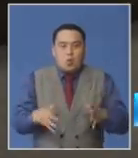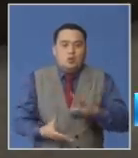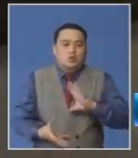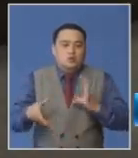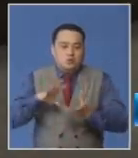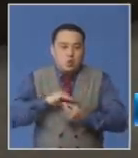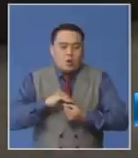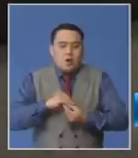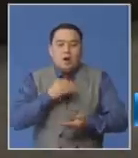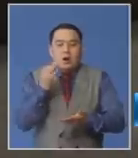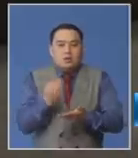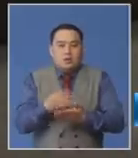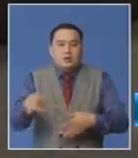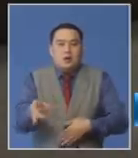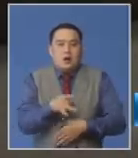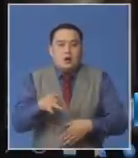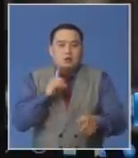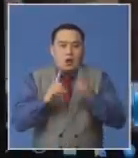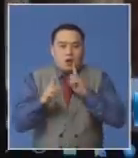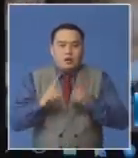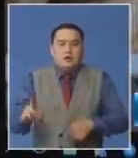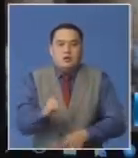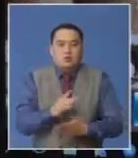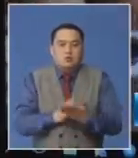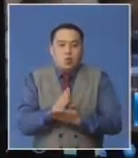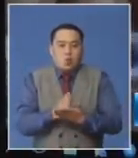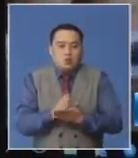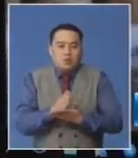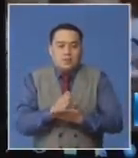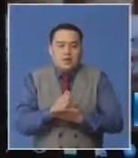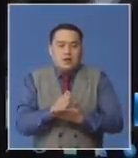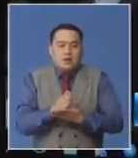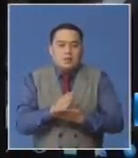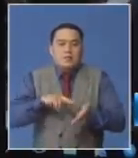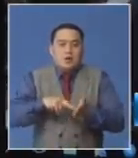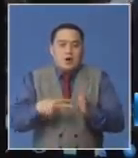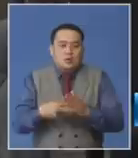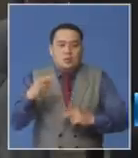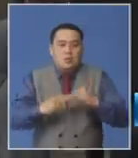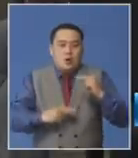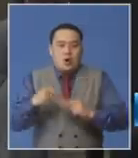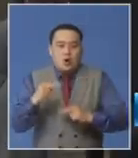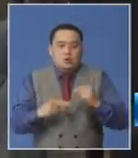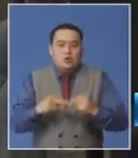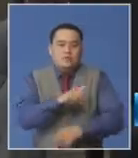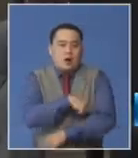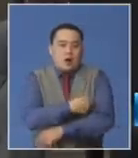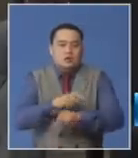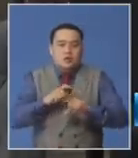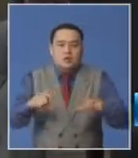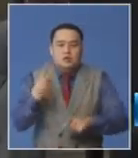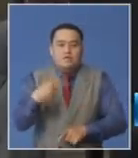плодотворным отметил аким района на брифинге я в региональной службе коммуникаций в планах построить врачебную амбулаторию на